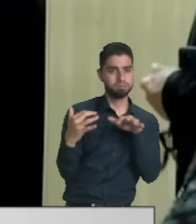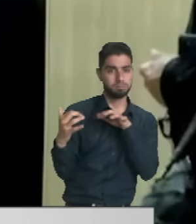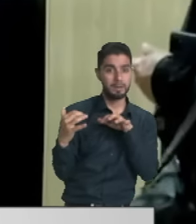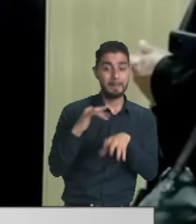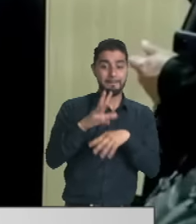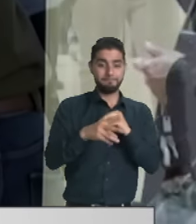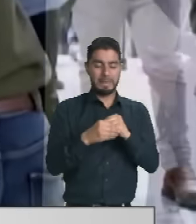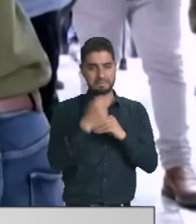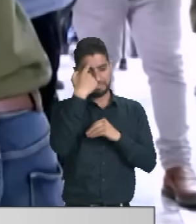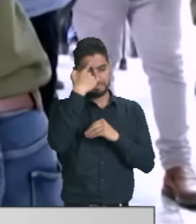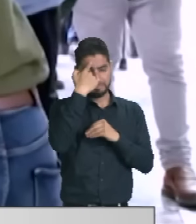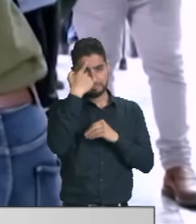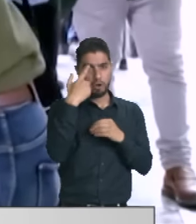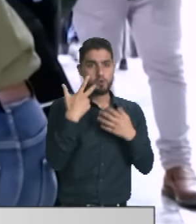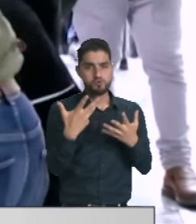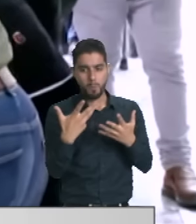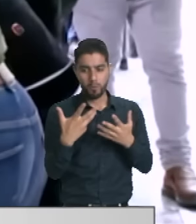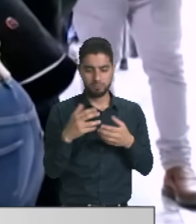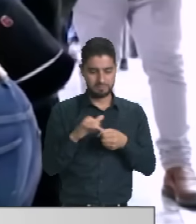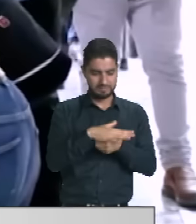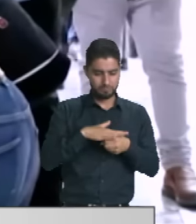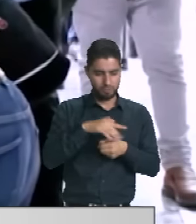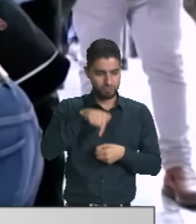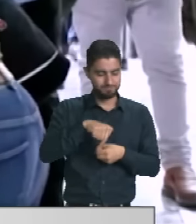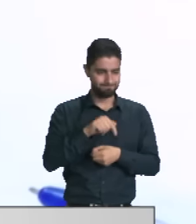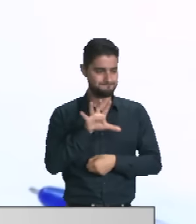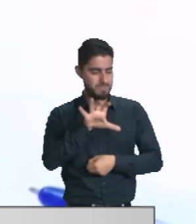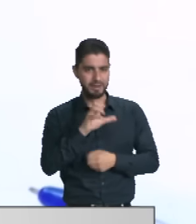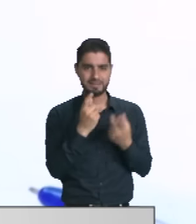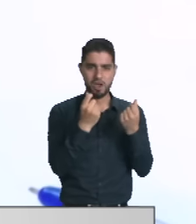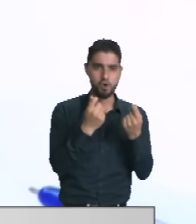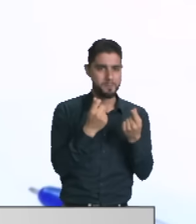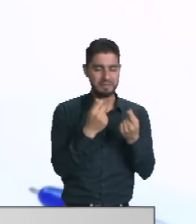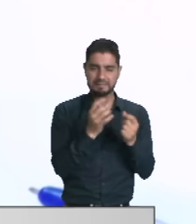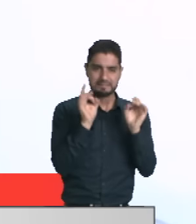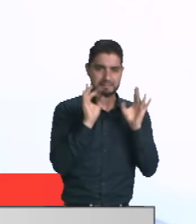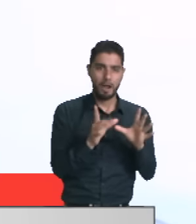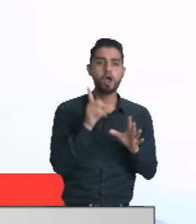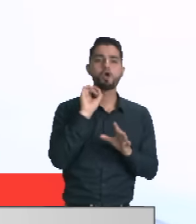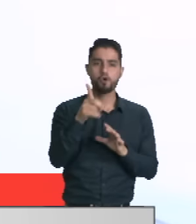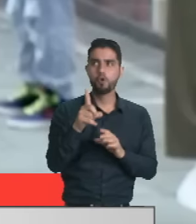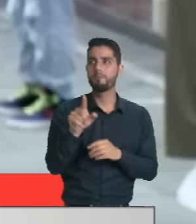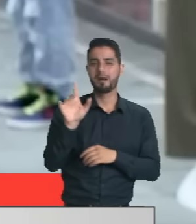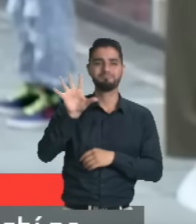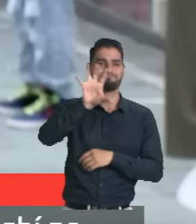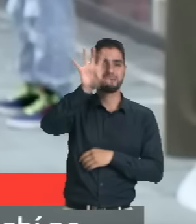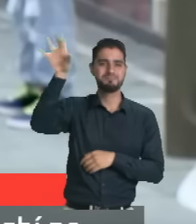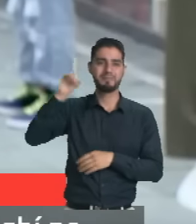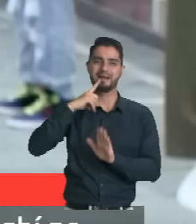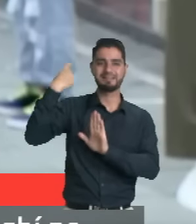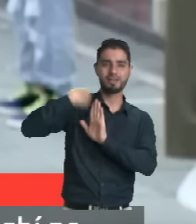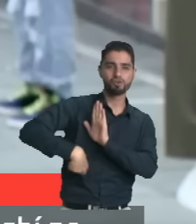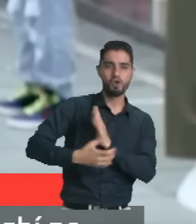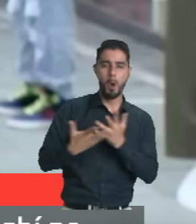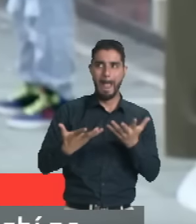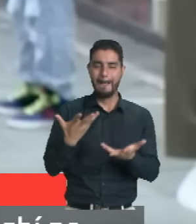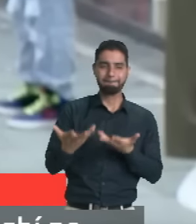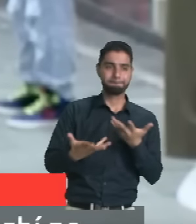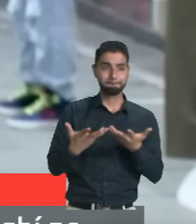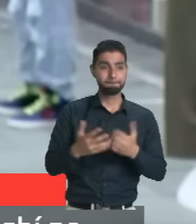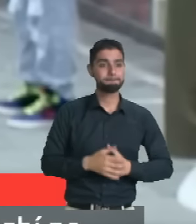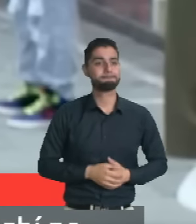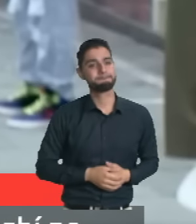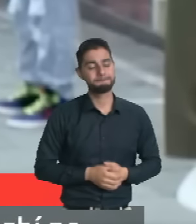popular por la situación de la economía del país, golpeada por las sanciones. به خاطر اینکه من فکر می‌کنم هیچ